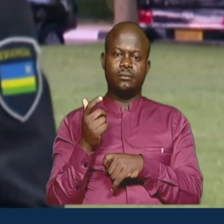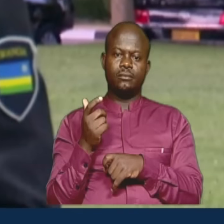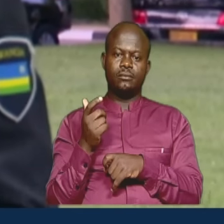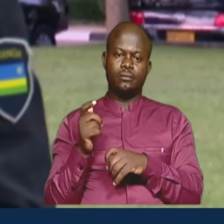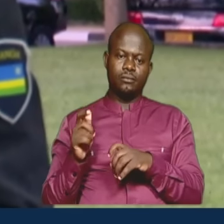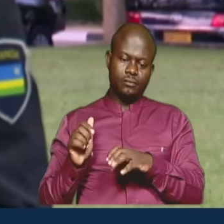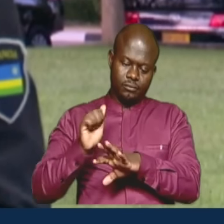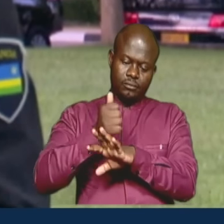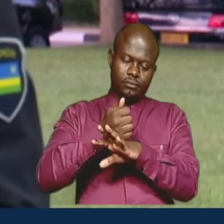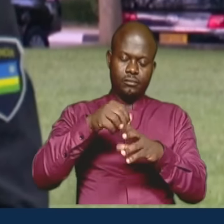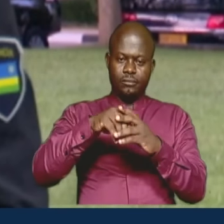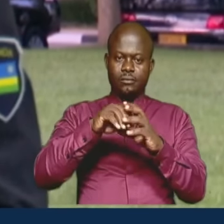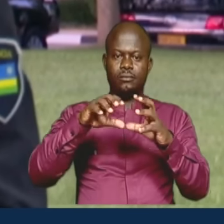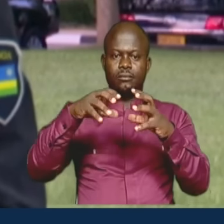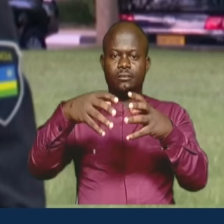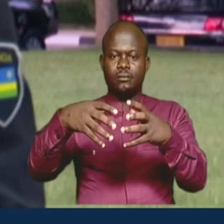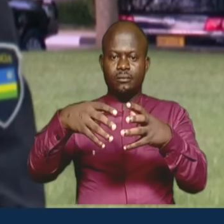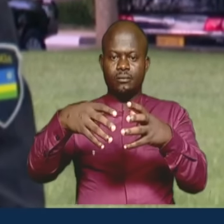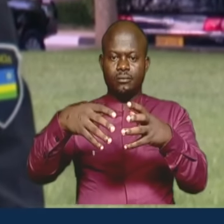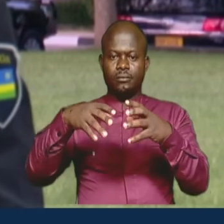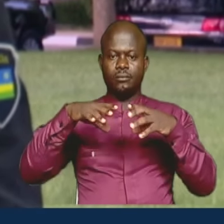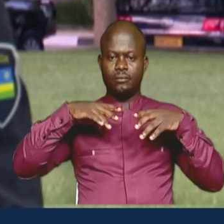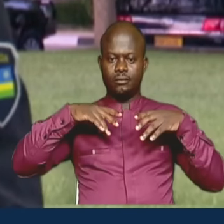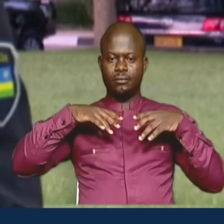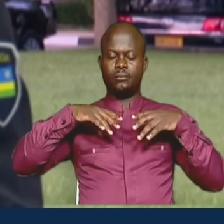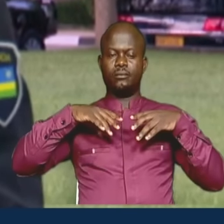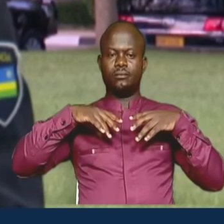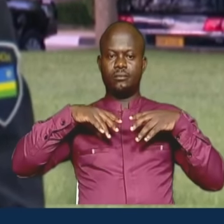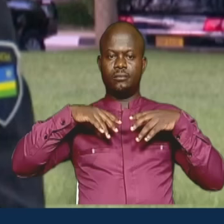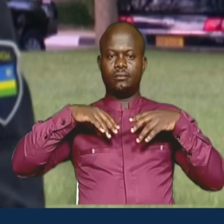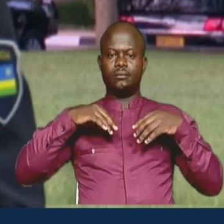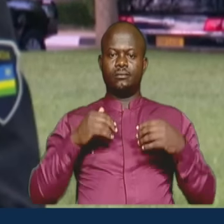wadushyize mu cyiciro cy'ikiruhuko cy'izabukuru.